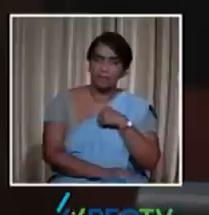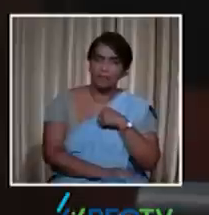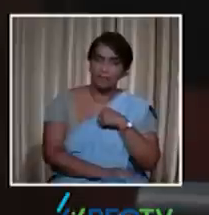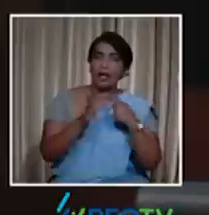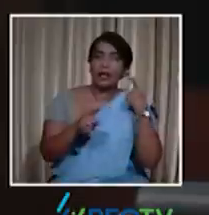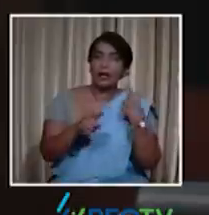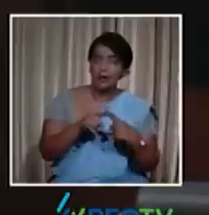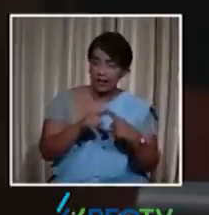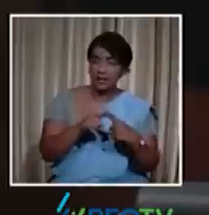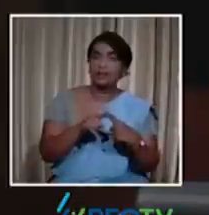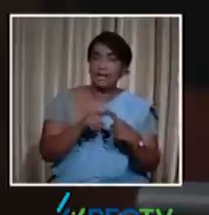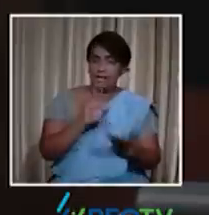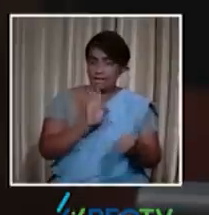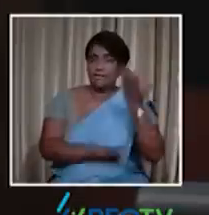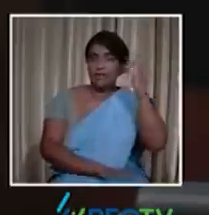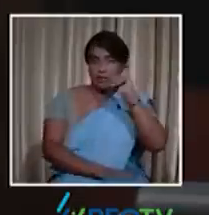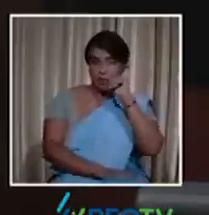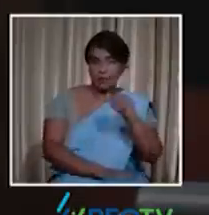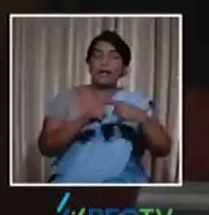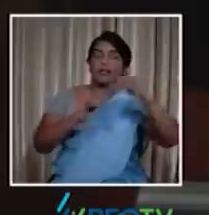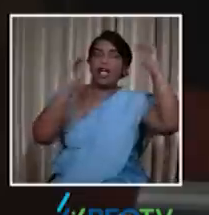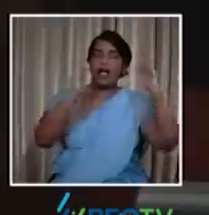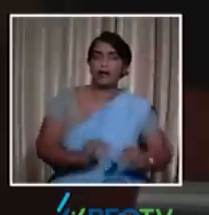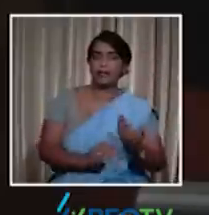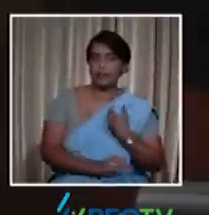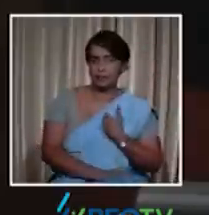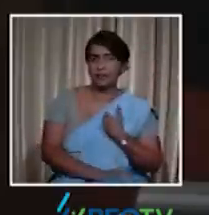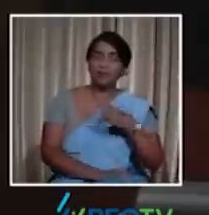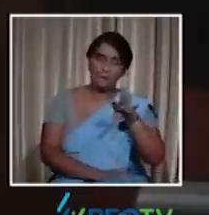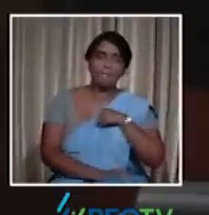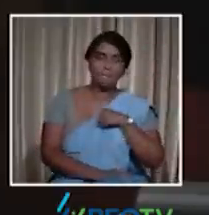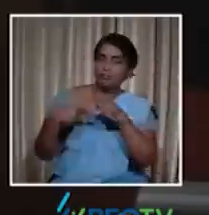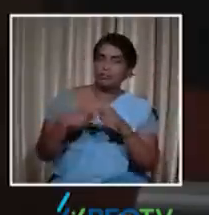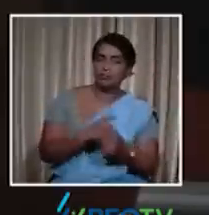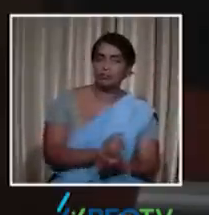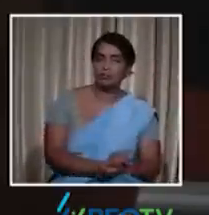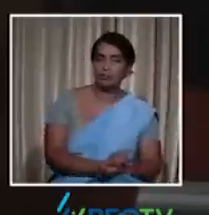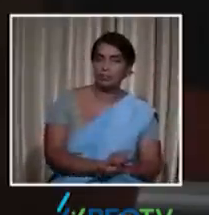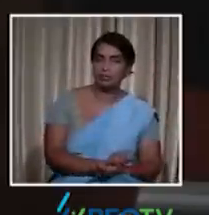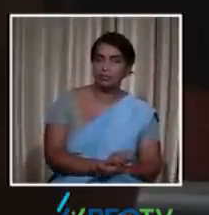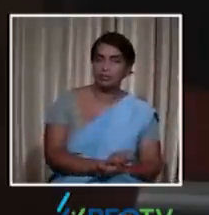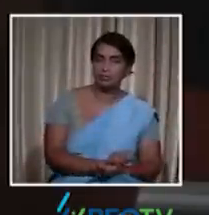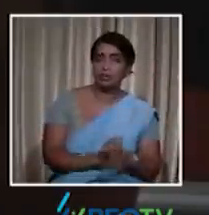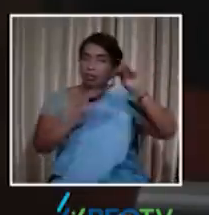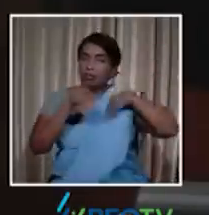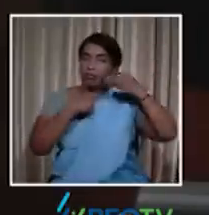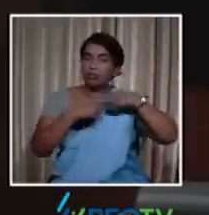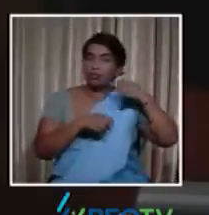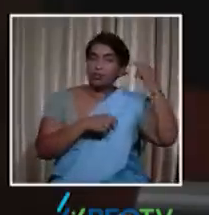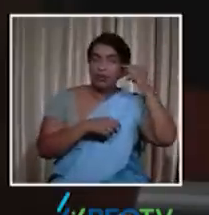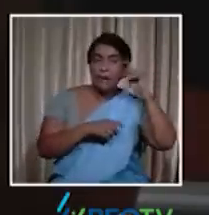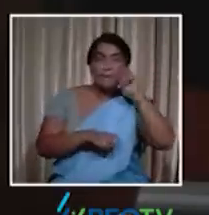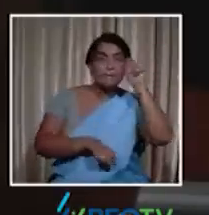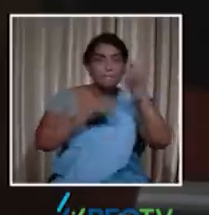tax rate එක වැඩි විය යුතු කාලෙක අපි ගිහලා tax අඩු කරා. ඒක මම පිළිගන්නවා ඓතිහාසික වරදක්. යැපුම් මානසිකත්වයේ උඩ